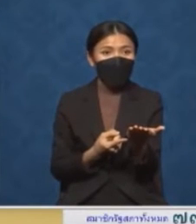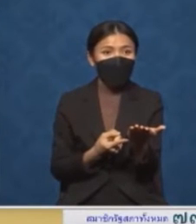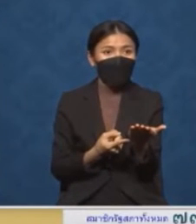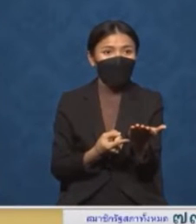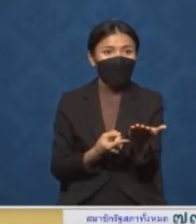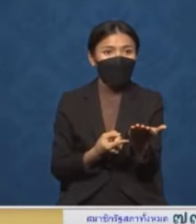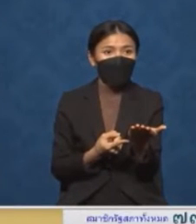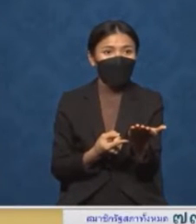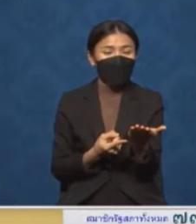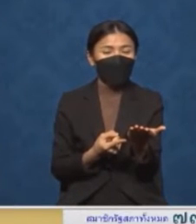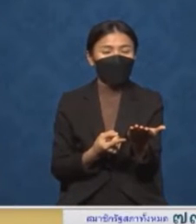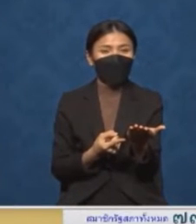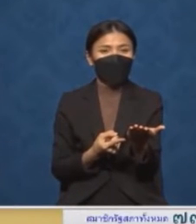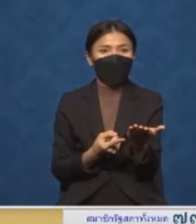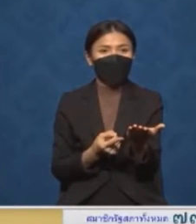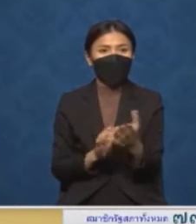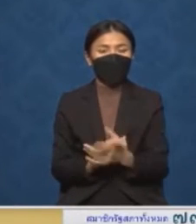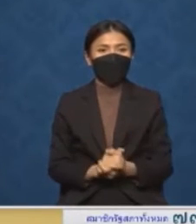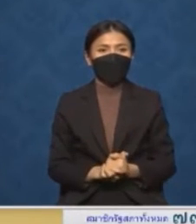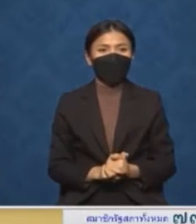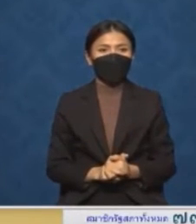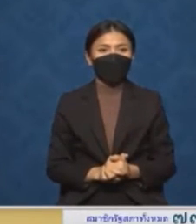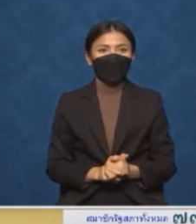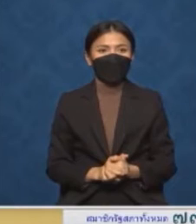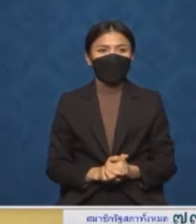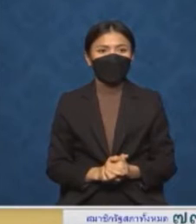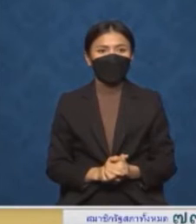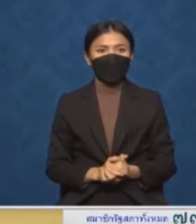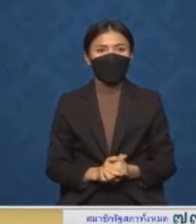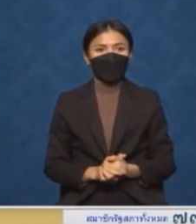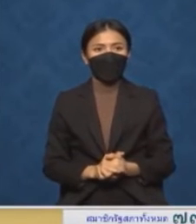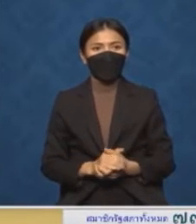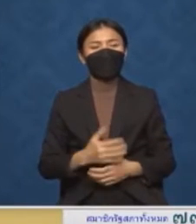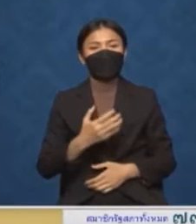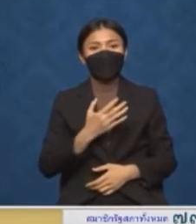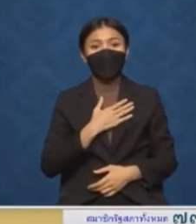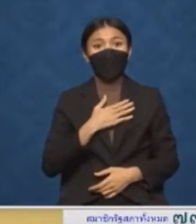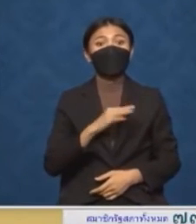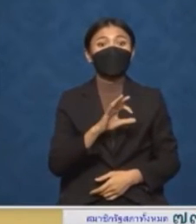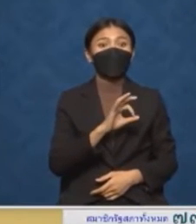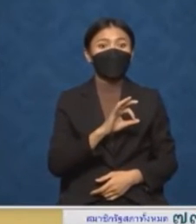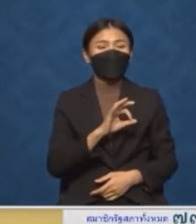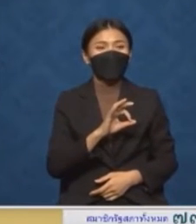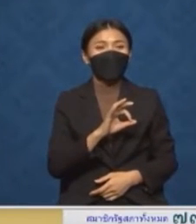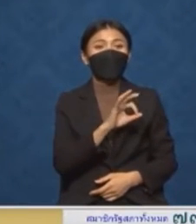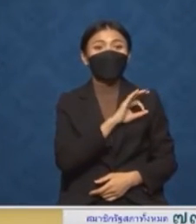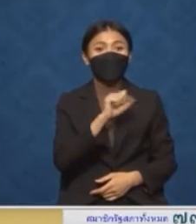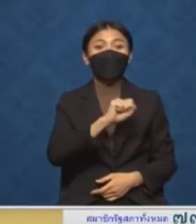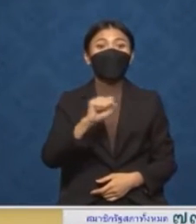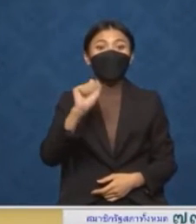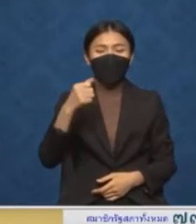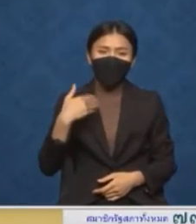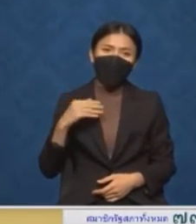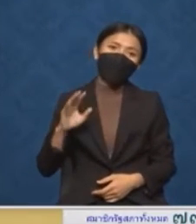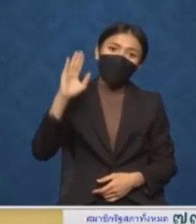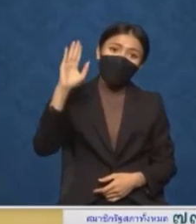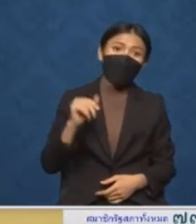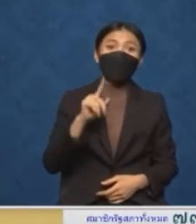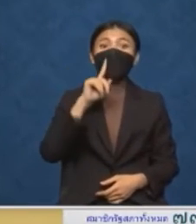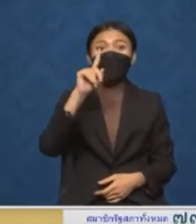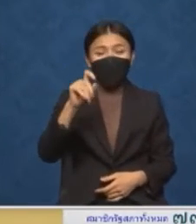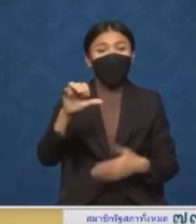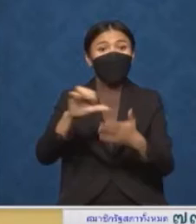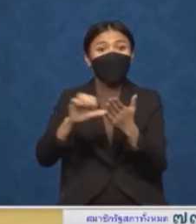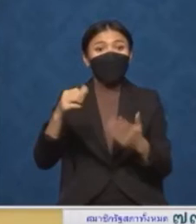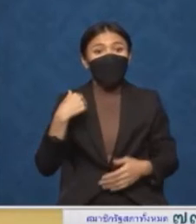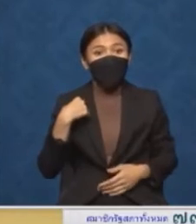โดยวิธีการกระบวนการเนี่ยผมเองฐานะสมาชิกผมก็ต้องทักท้วงว่าท่านมีการแก้ไขนะแต่ว่าเผอิญท่านเลขาไ